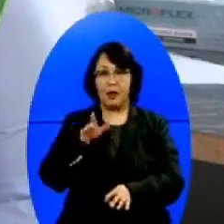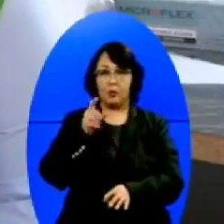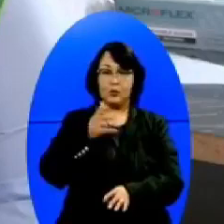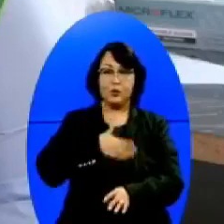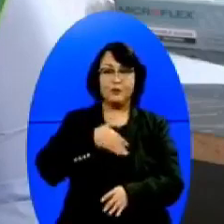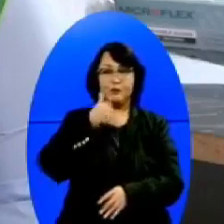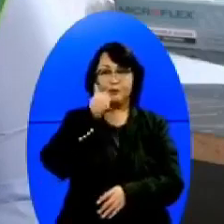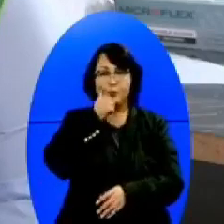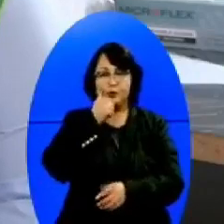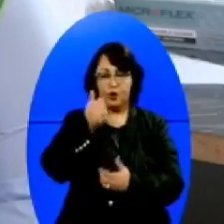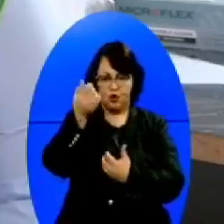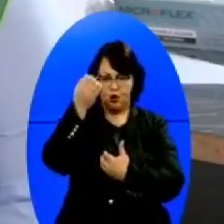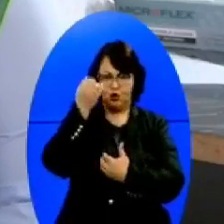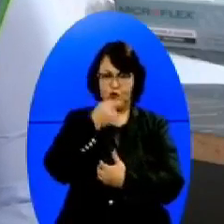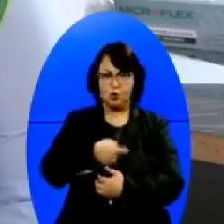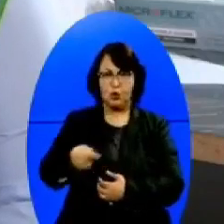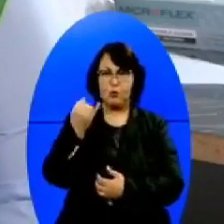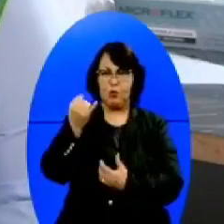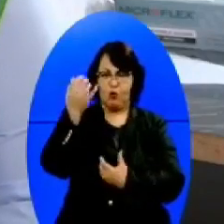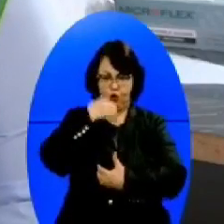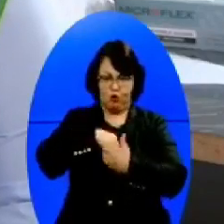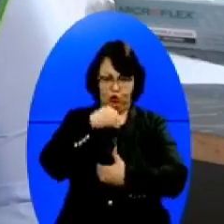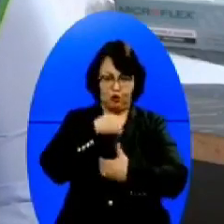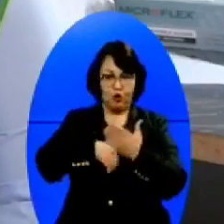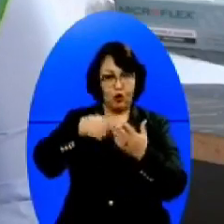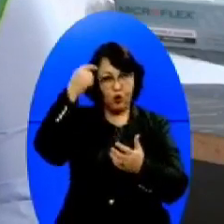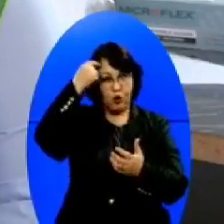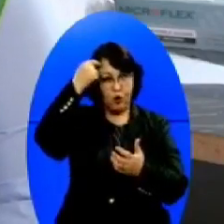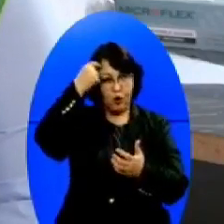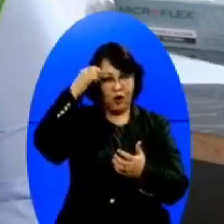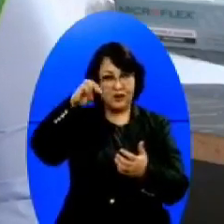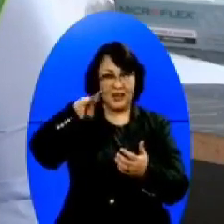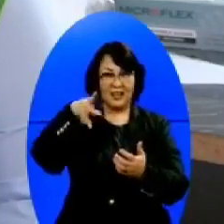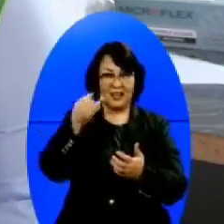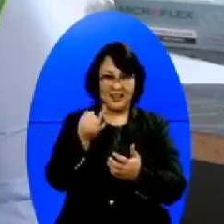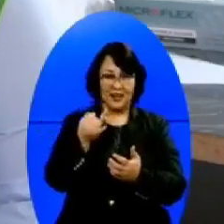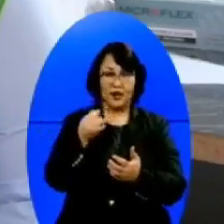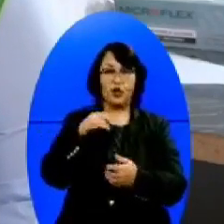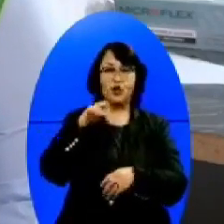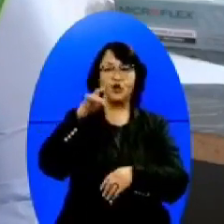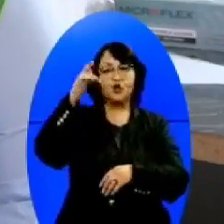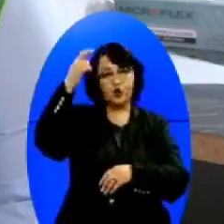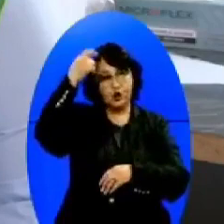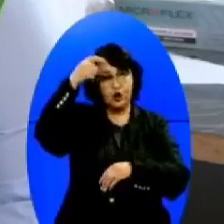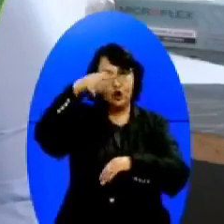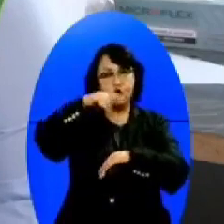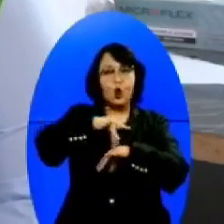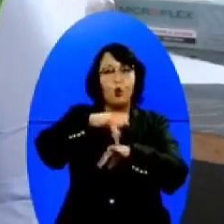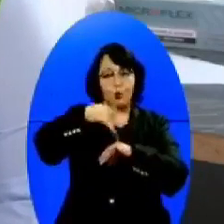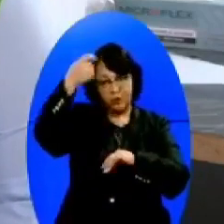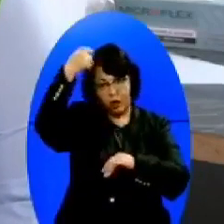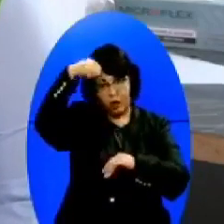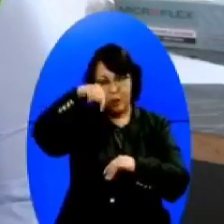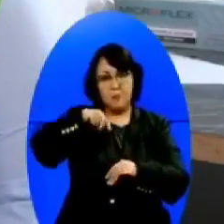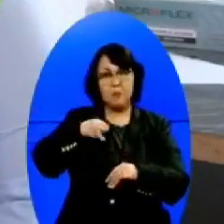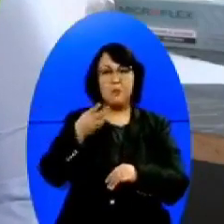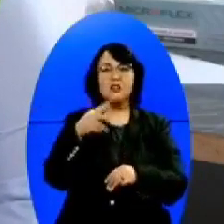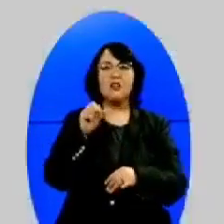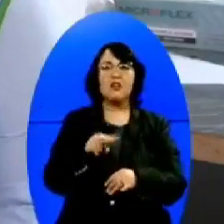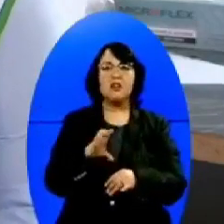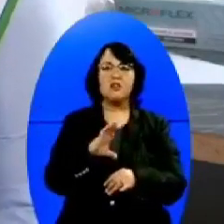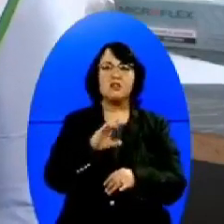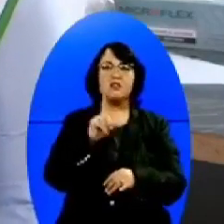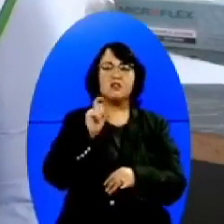хүний нүхэн үржихүй өнцөр суцны үйл ажиллагаанд маш хортой юм байцгаа. Улмаар хор тавдар үүсгдэг юм